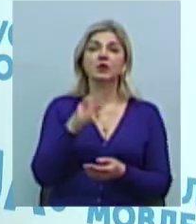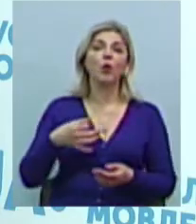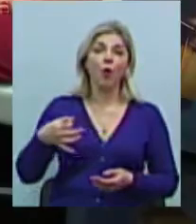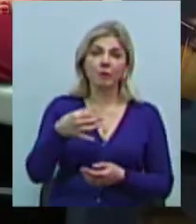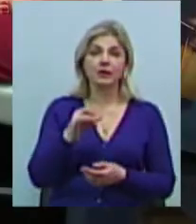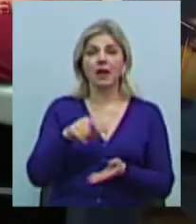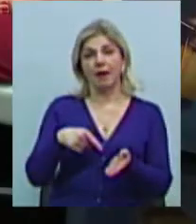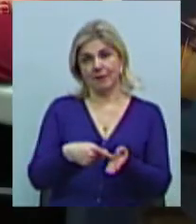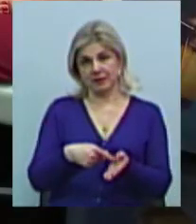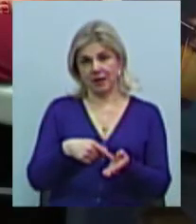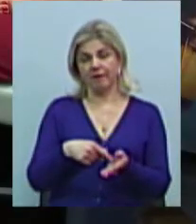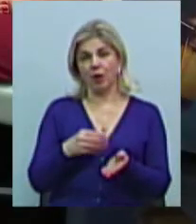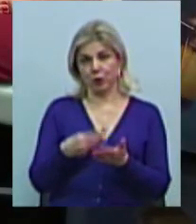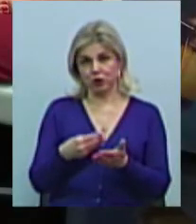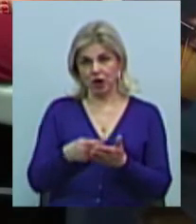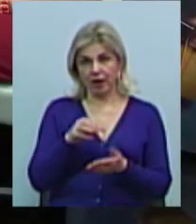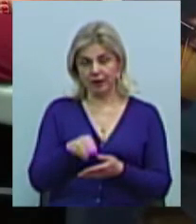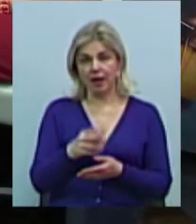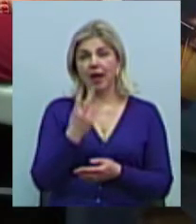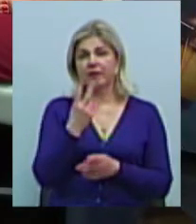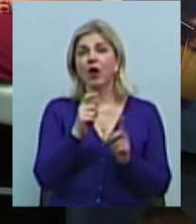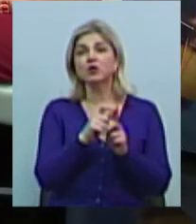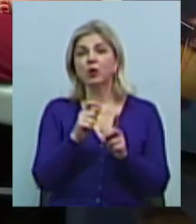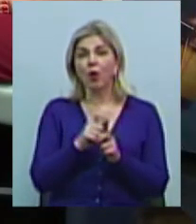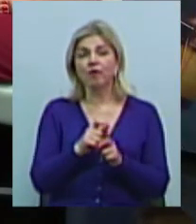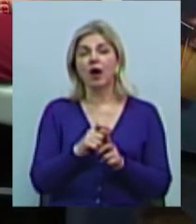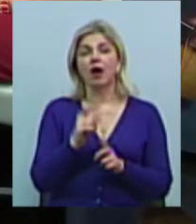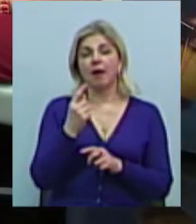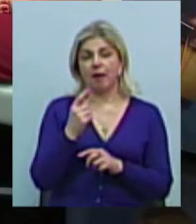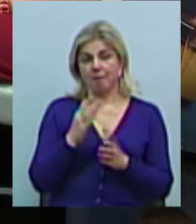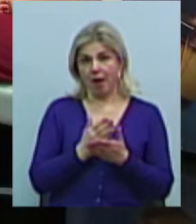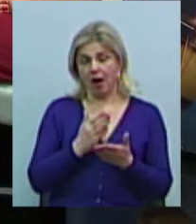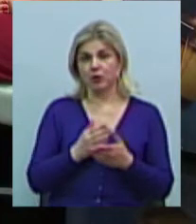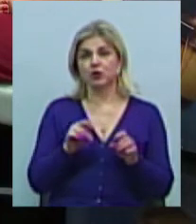бюджету. Ну, два слова, по-перше, маючи